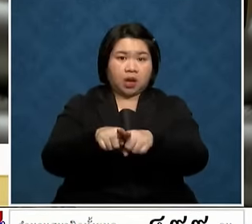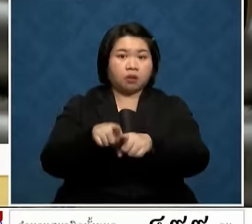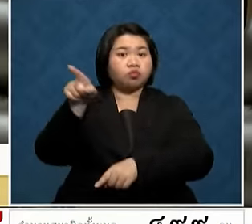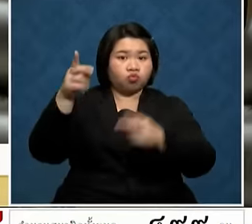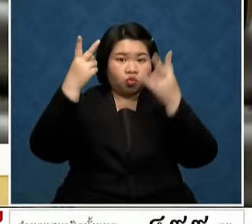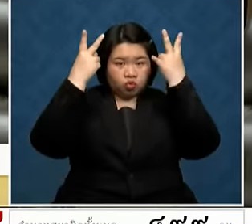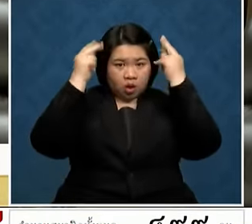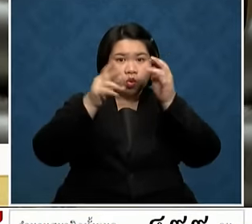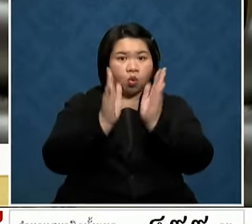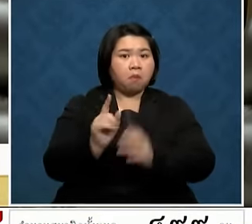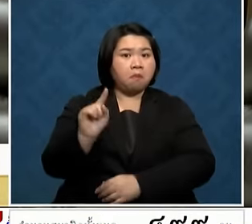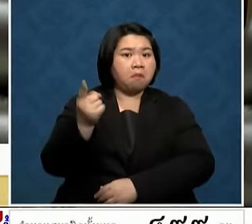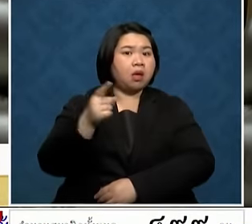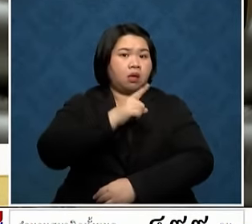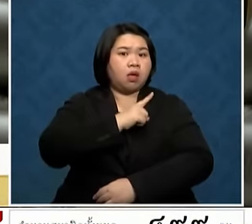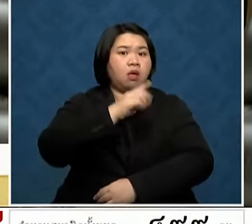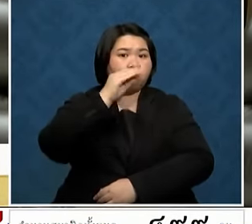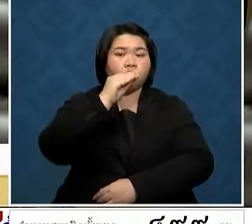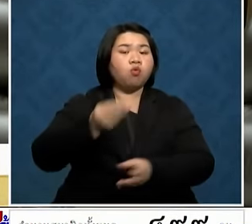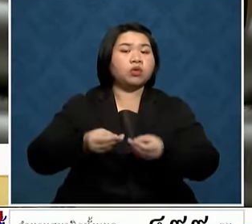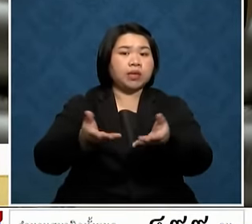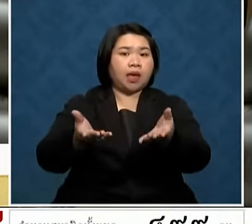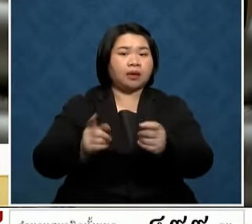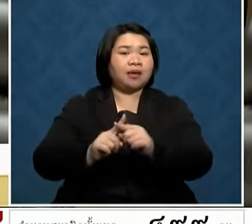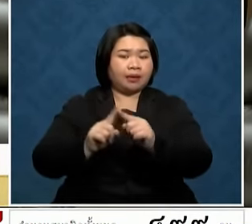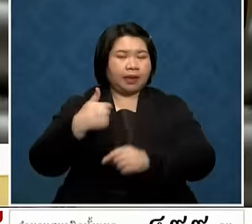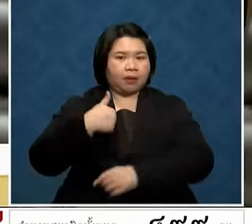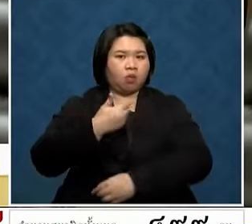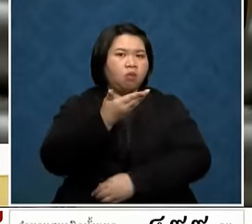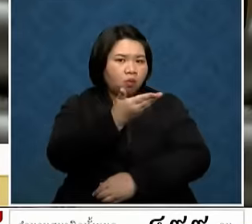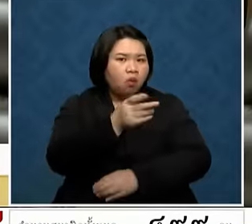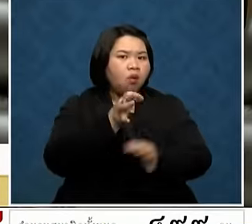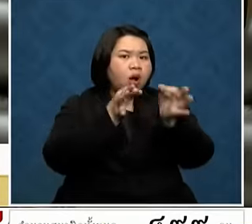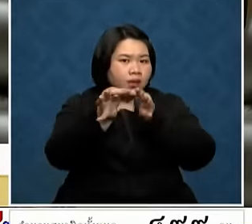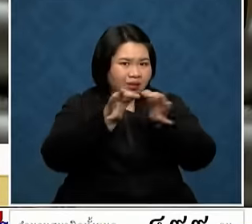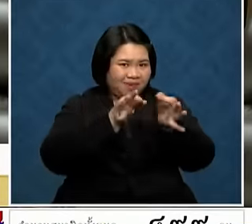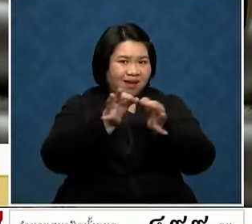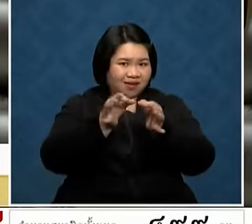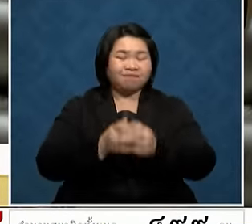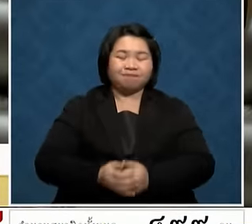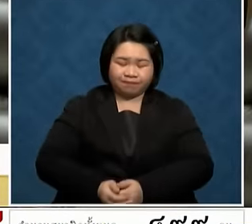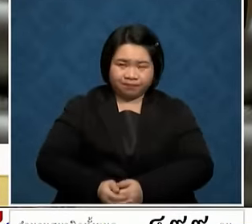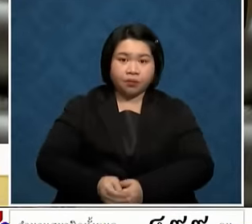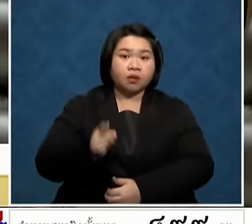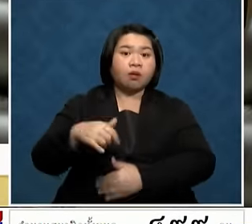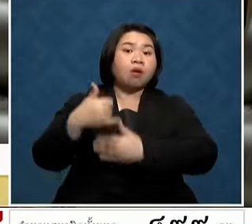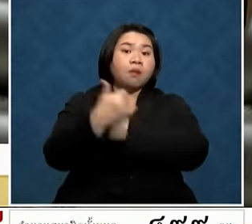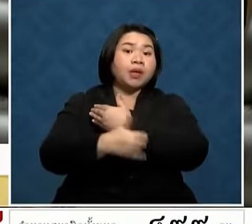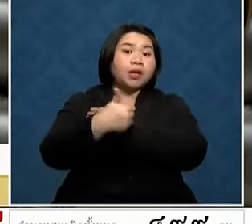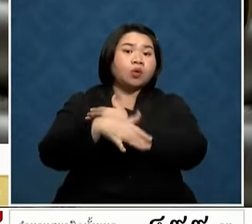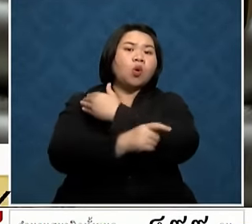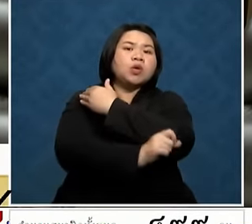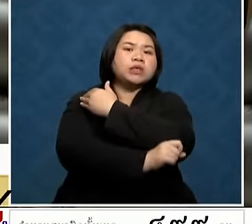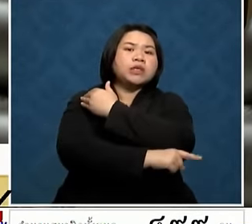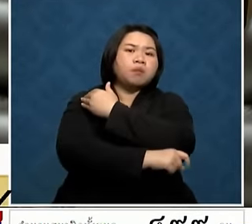คนใหม่เนี่ยเป็นคนประกาศแจกเองแต่ขอทำความเข้าใจกับท่านประธานครับสิงคโปร์ที่เขาแจกนะเ